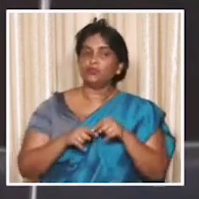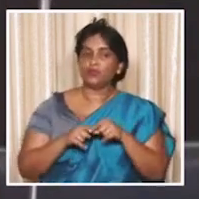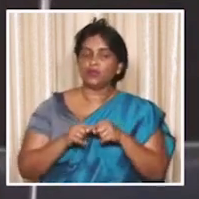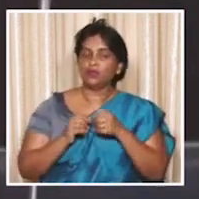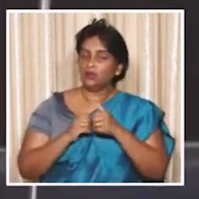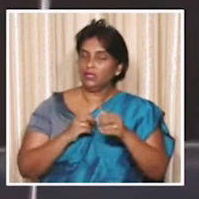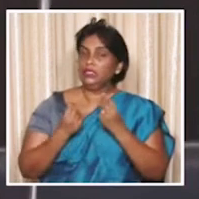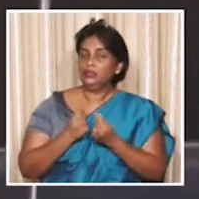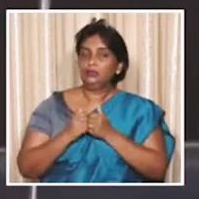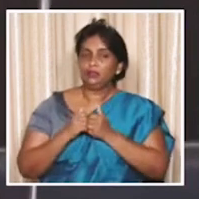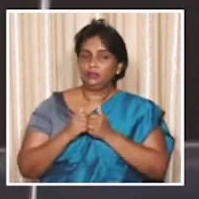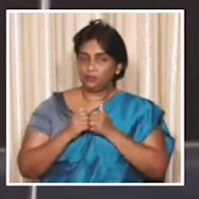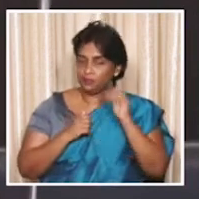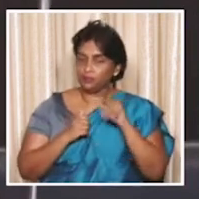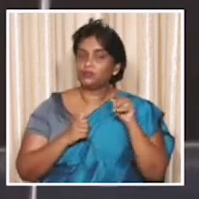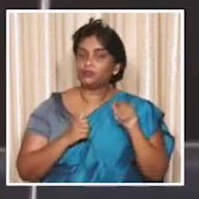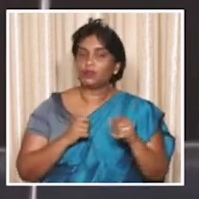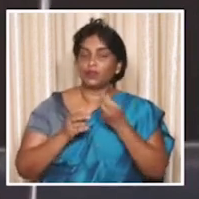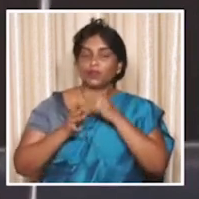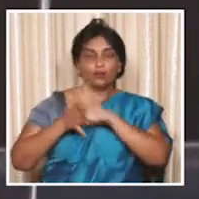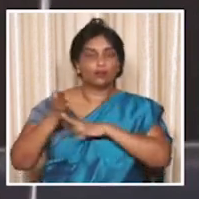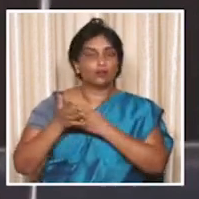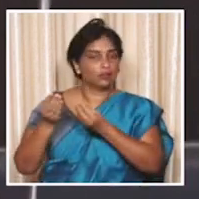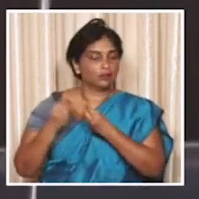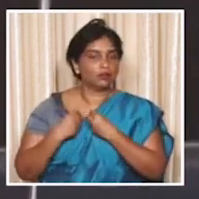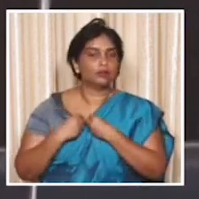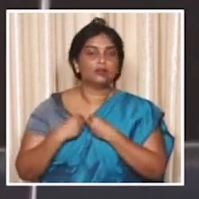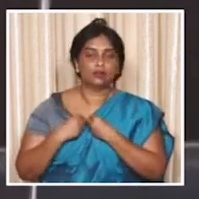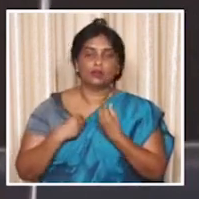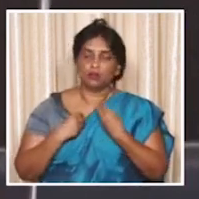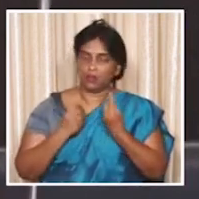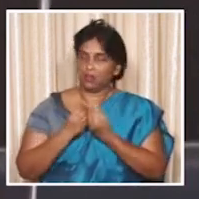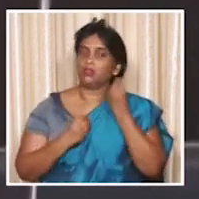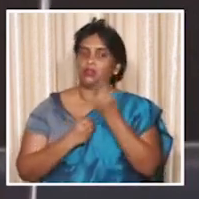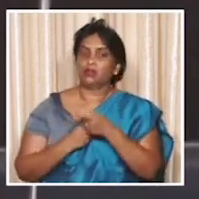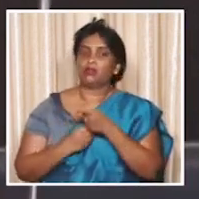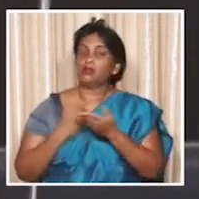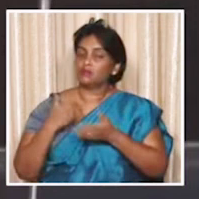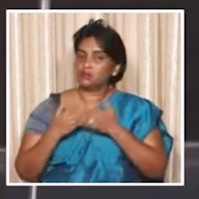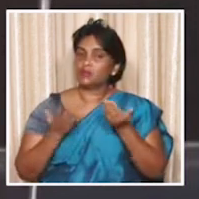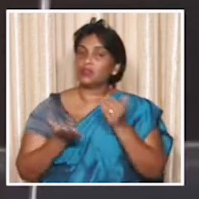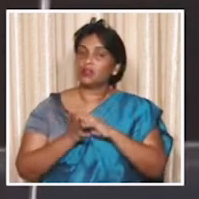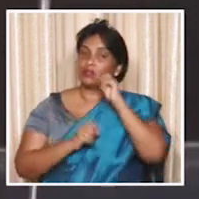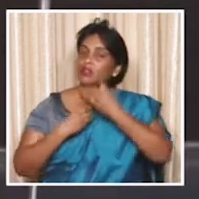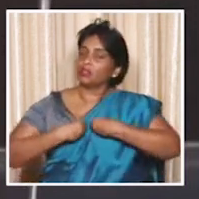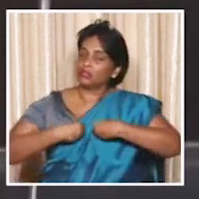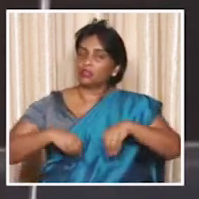ගැන ඉක්මනින් වැඩපිළිවෙලක් යොදවලා එස්ටිමේන්තු කරලා දෙන්න ඒක අපි ලබා දෙන්න ඒක හදලා ආපෝ